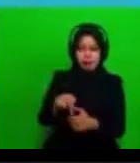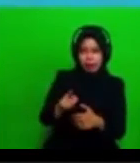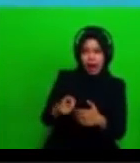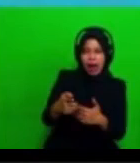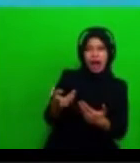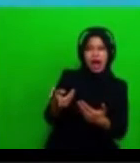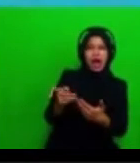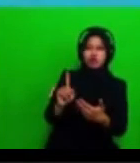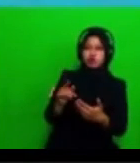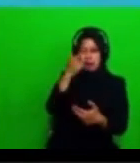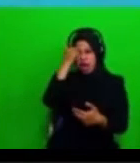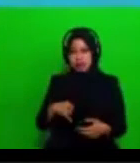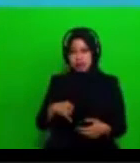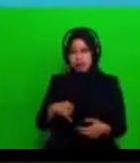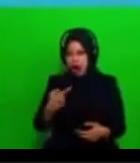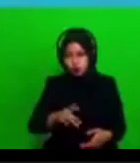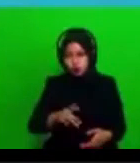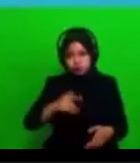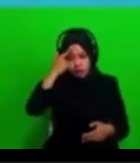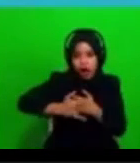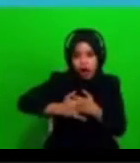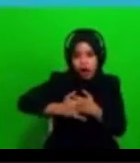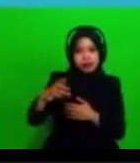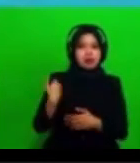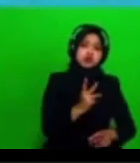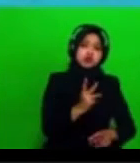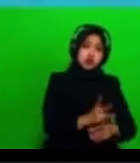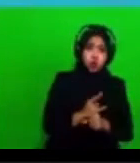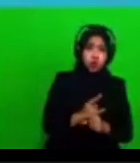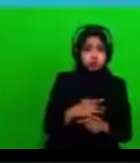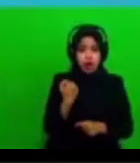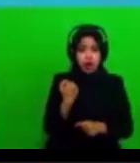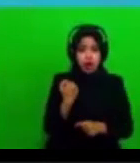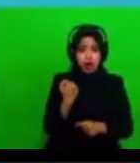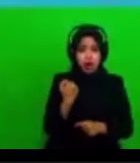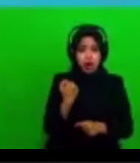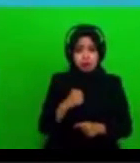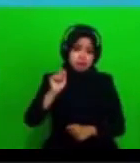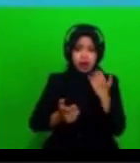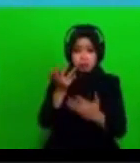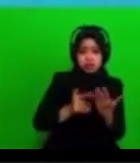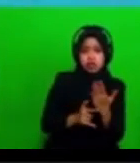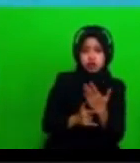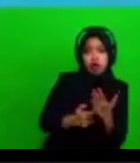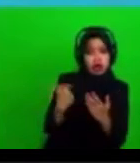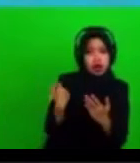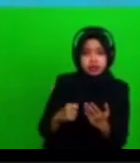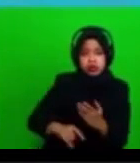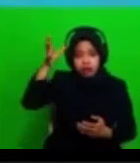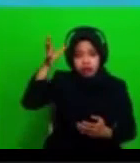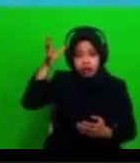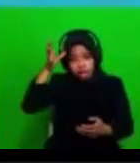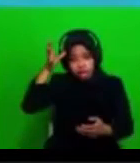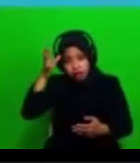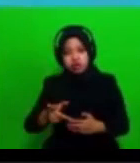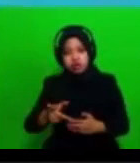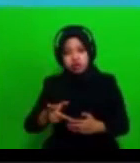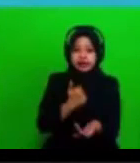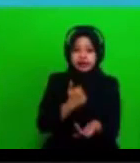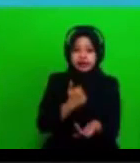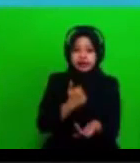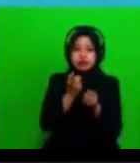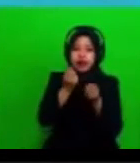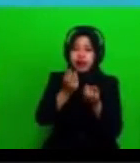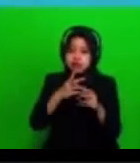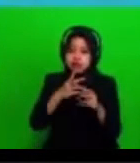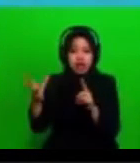kinerja nggak bagus, nggak mau belajar sepanjang hayat, guru-guru nggak bisa menggunakan platform teknologi, guru-guru yang penting